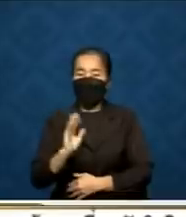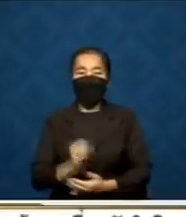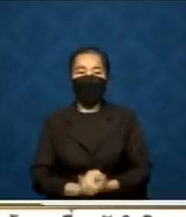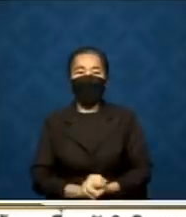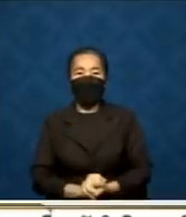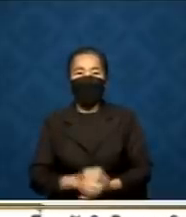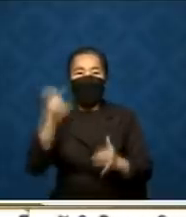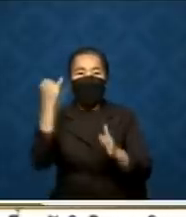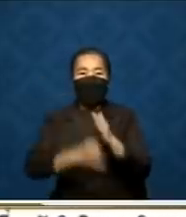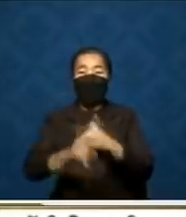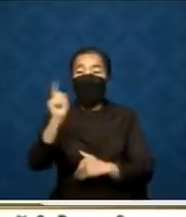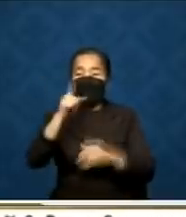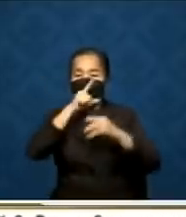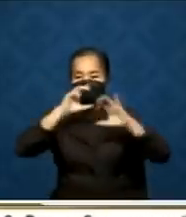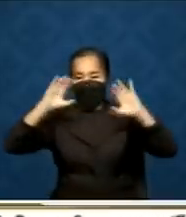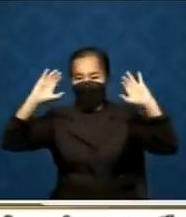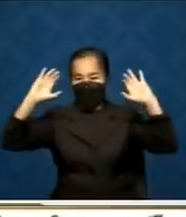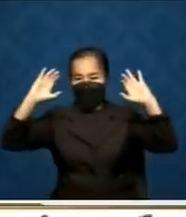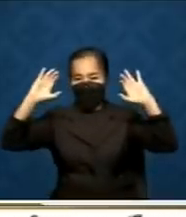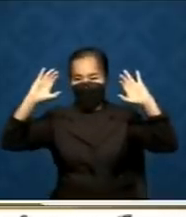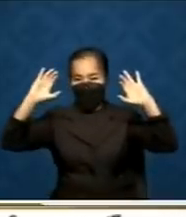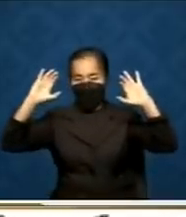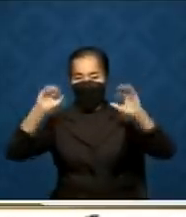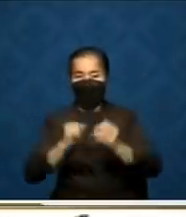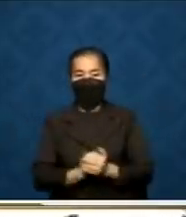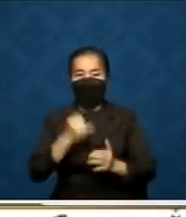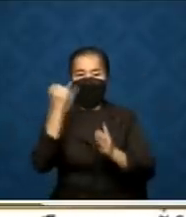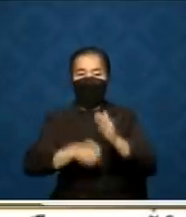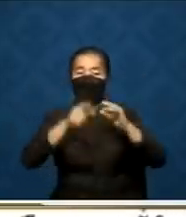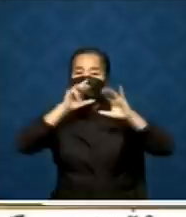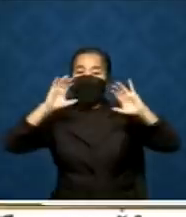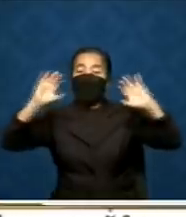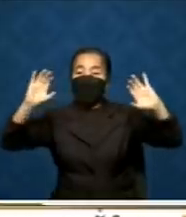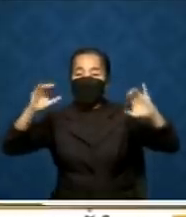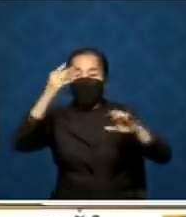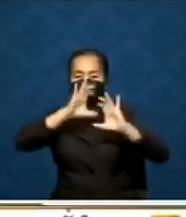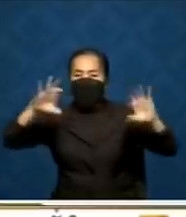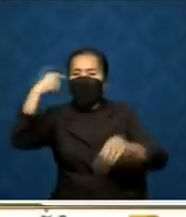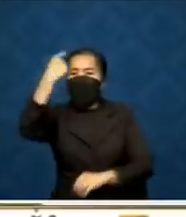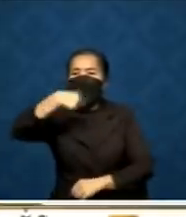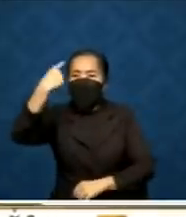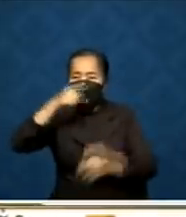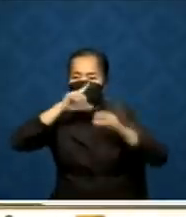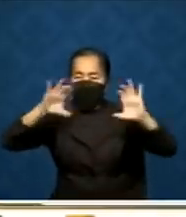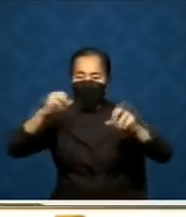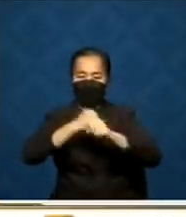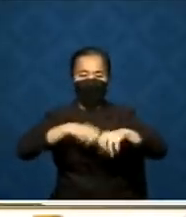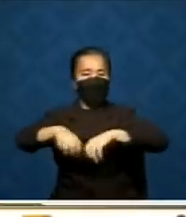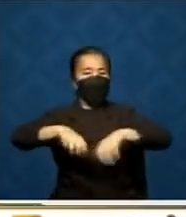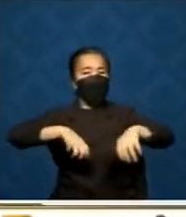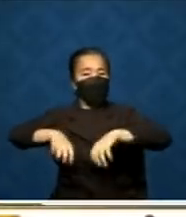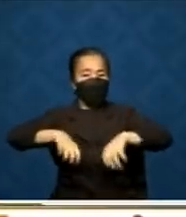มันเป็นความผิดของรัฐแต่มันเป็นความผิดของรัฐราษฎร์คือใครราชผู้บริหาร